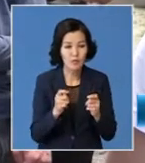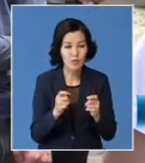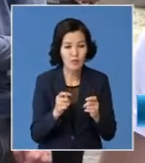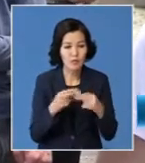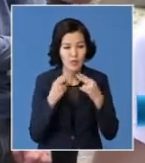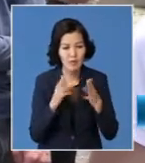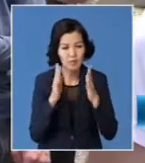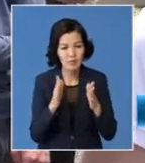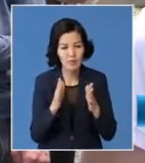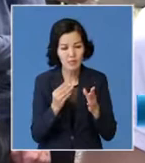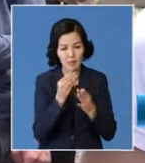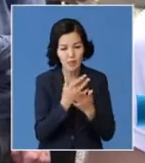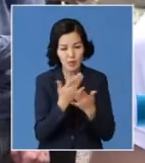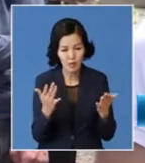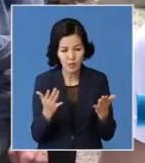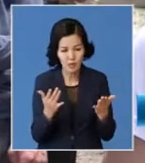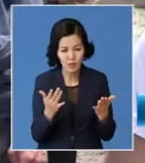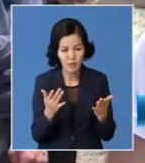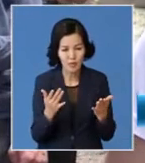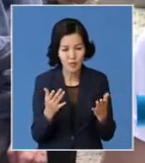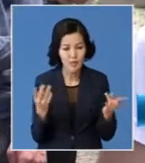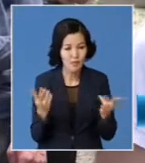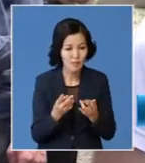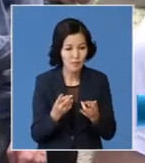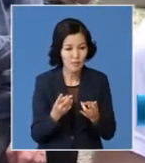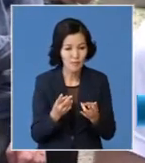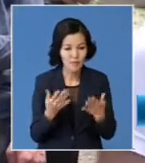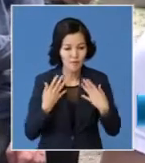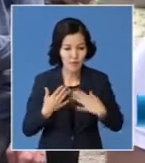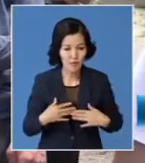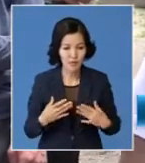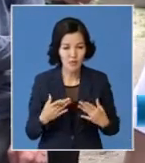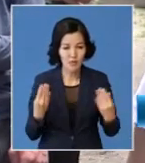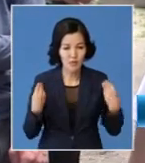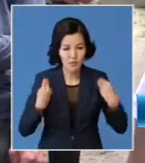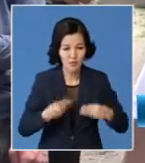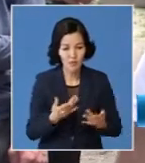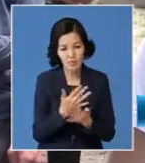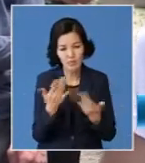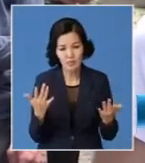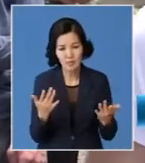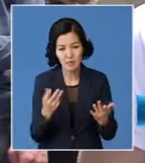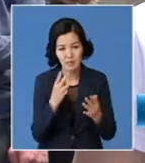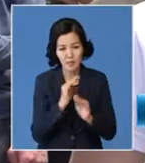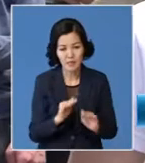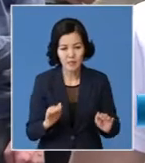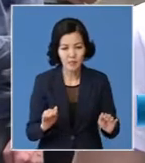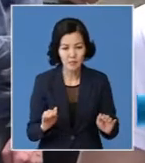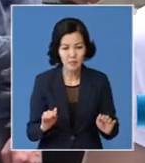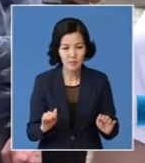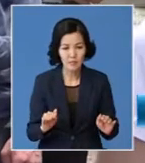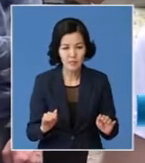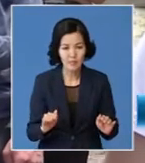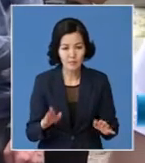акцент на продукты первой необходимости, а также вещи, вещи маленьким детям, ну, как